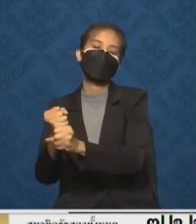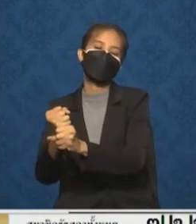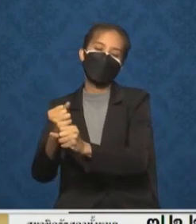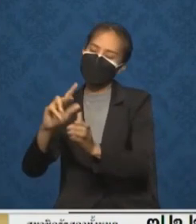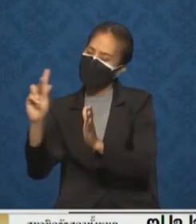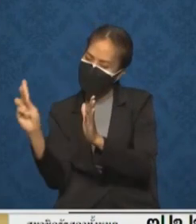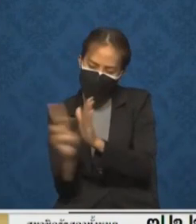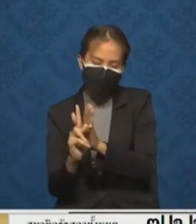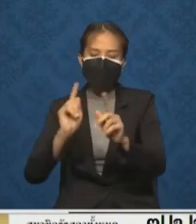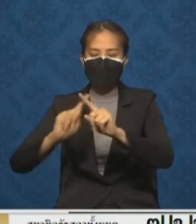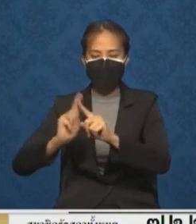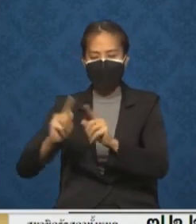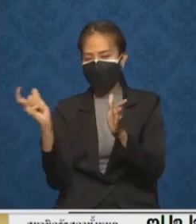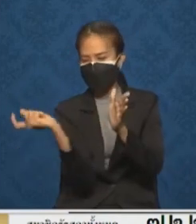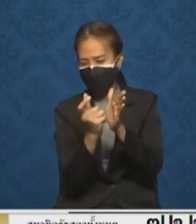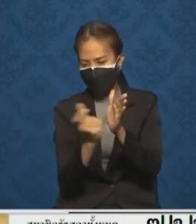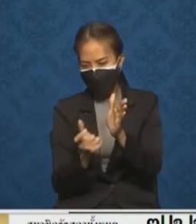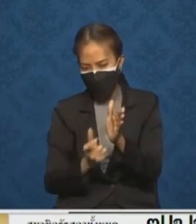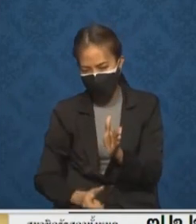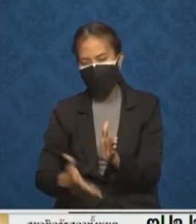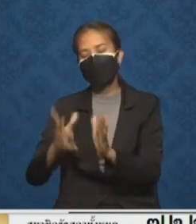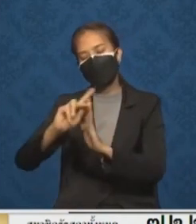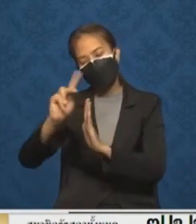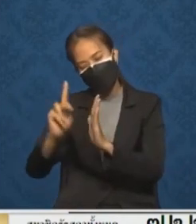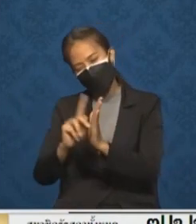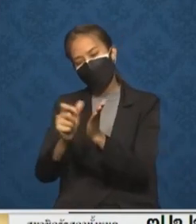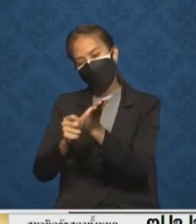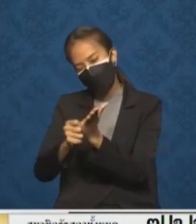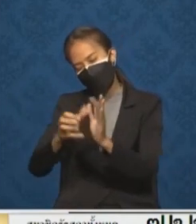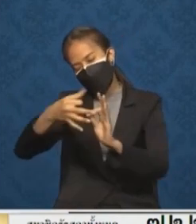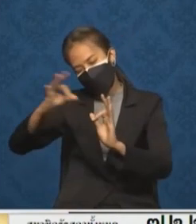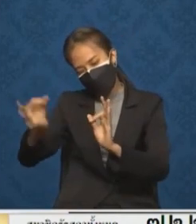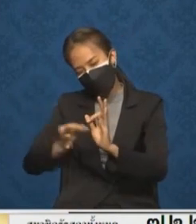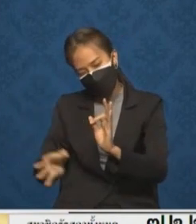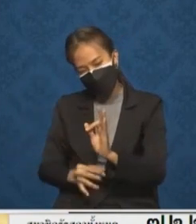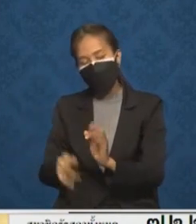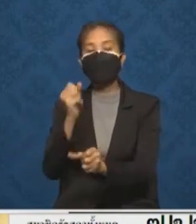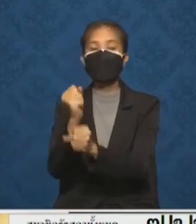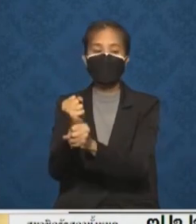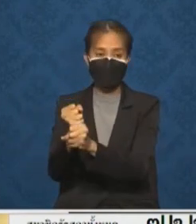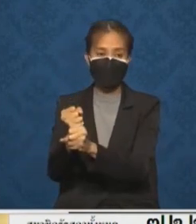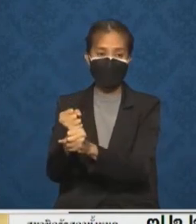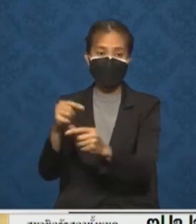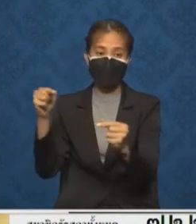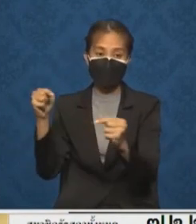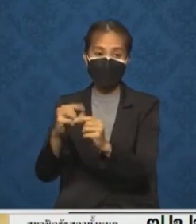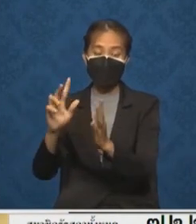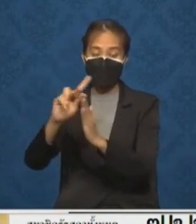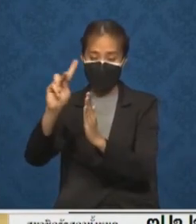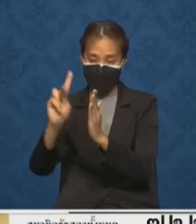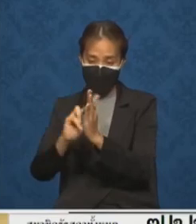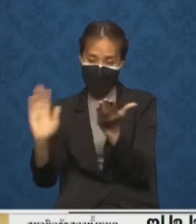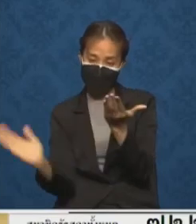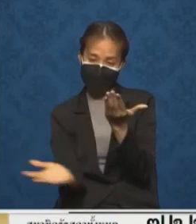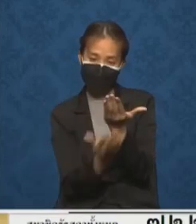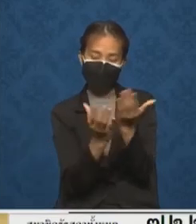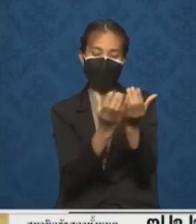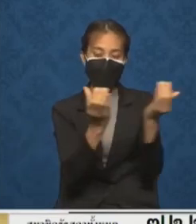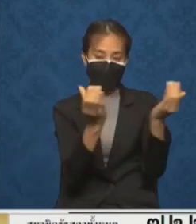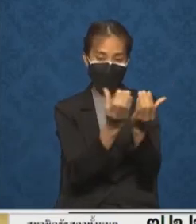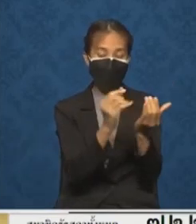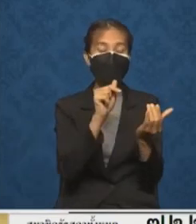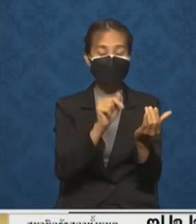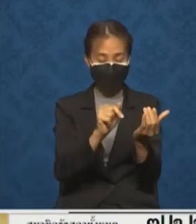ดกฎเกณฑ์หรือดูตัวบทกฎหมายของร่างบัญญัติประกอบรัฐธรรมนูญที่อยู่ในระหว่างการพิจ